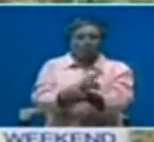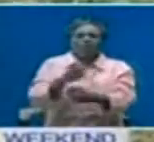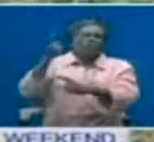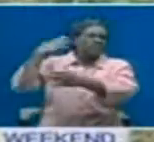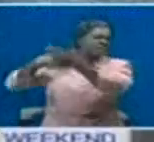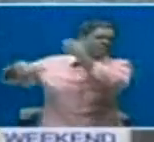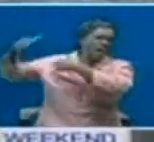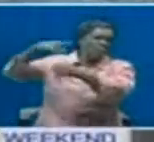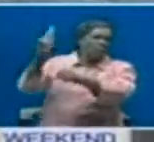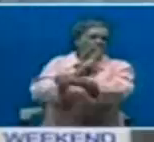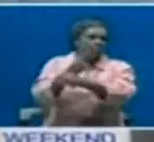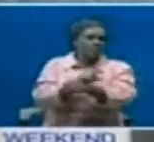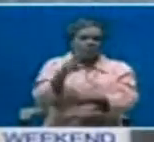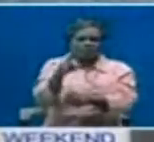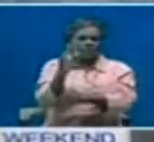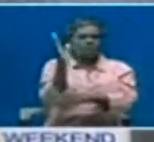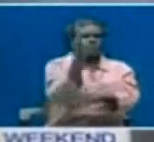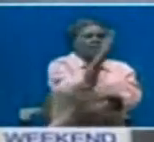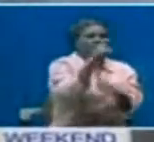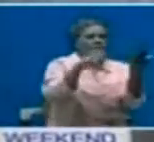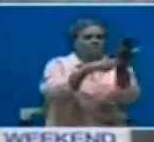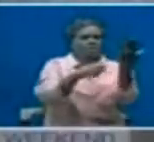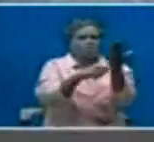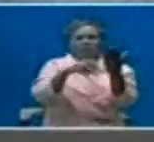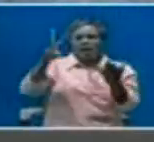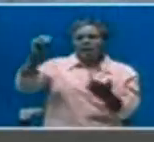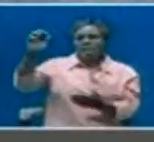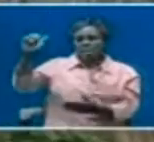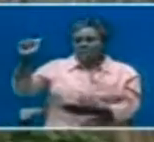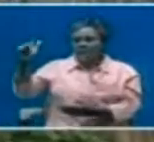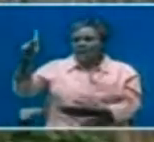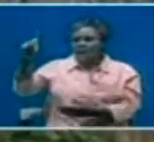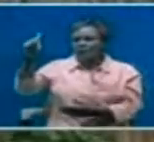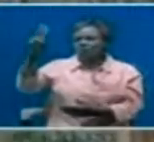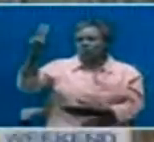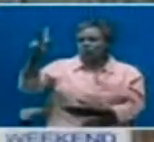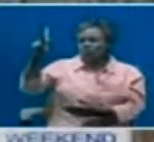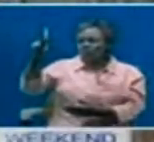time immemorial. Na hiyo mti inaitwa makutukuti.